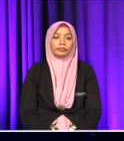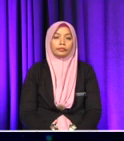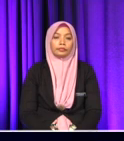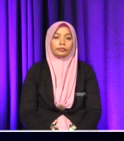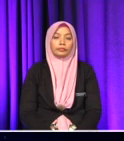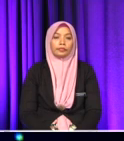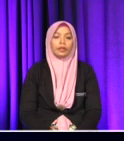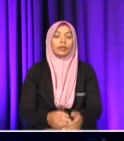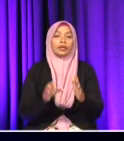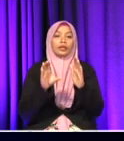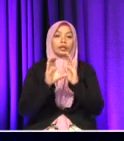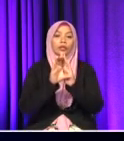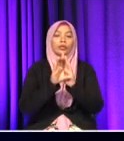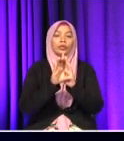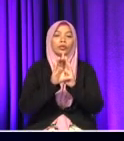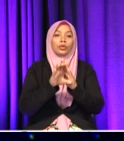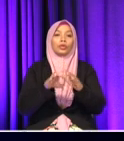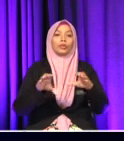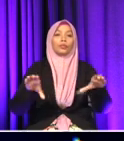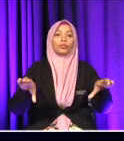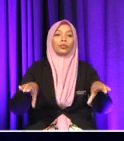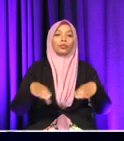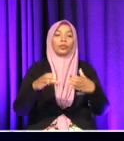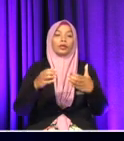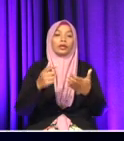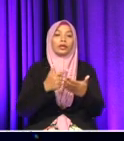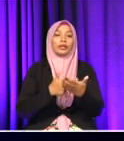contohnya yang membuat lakar-lakar